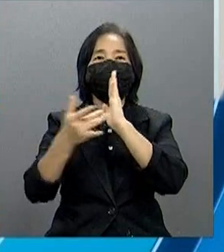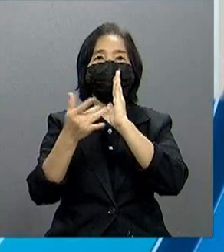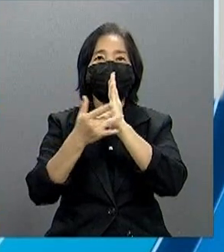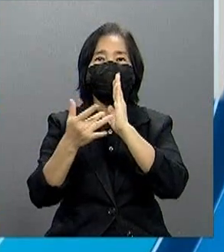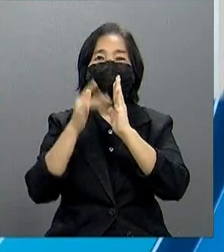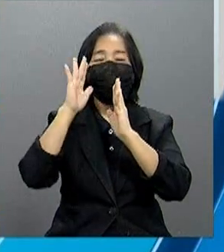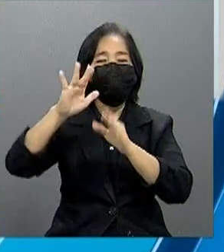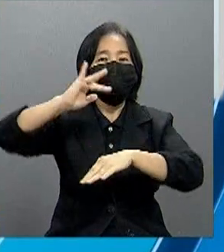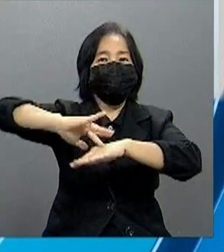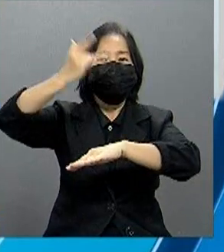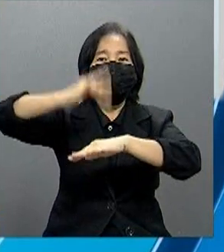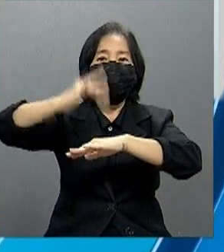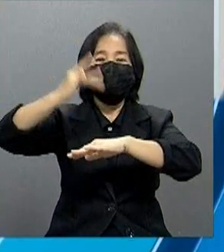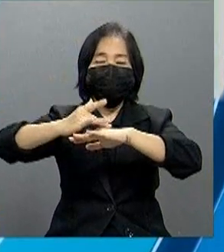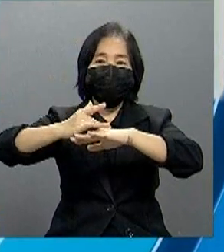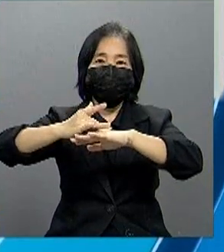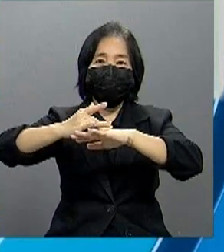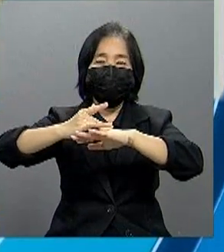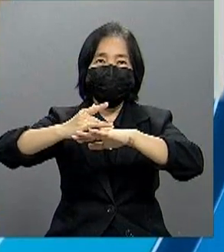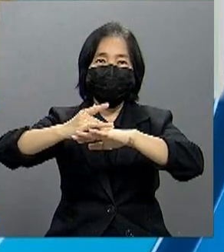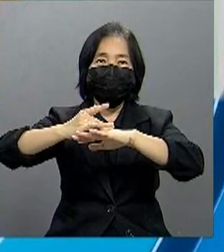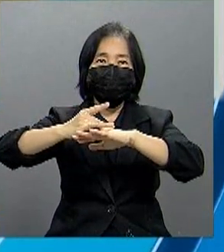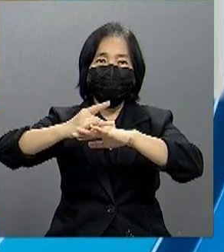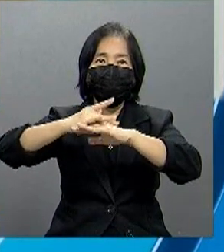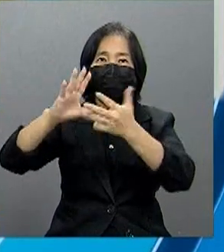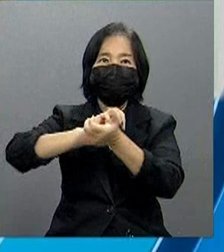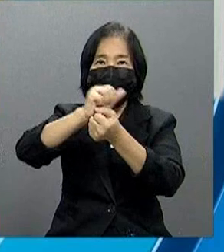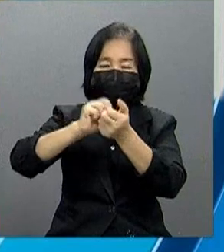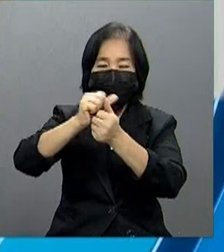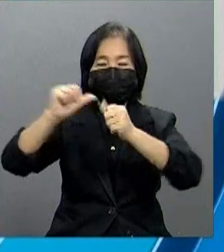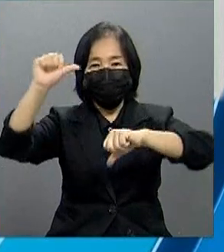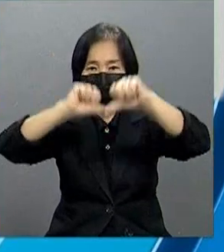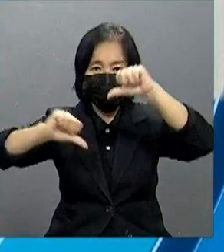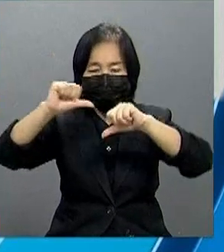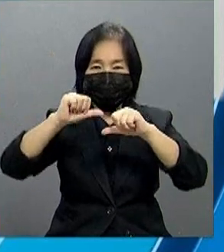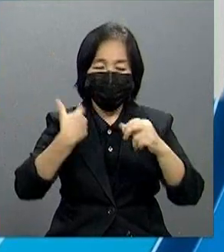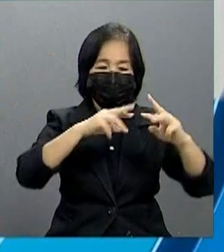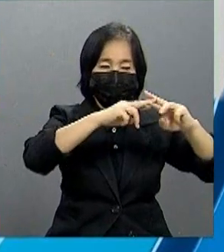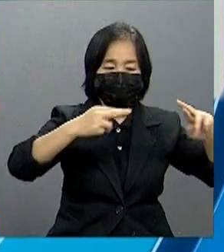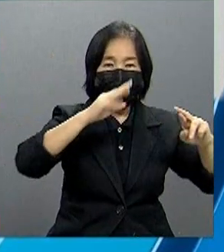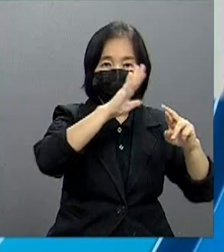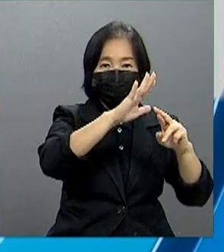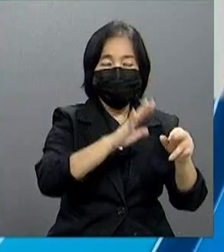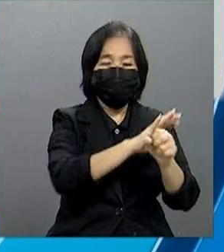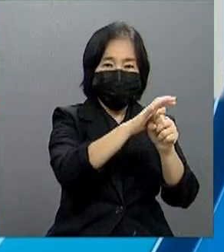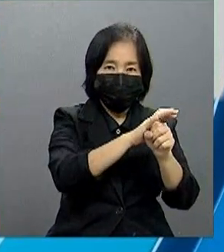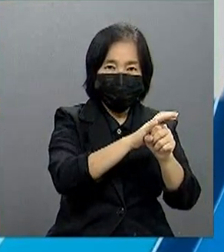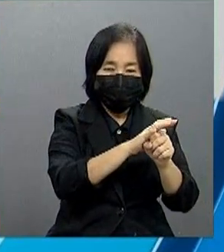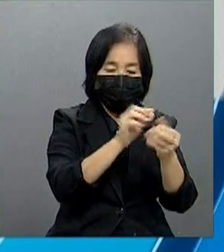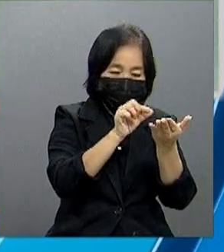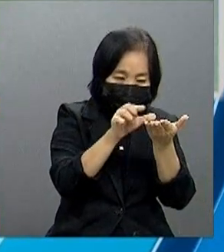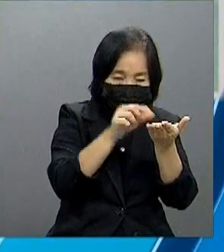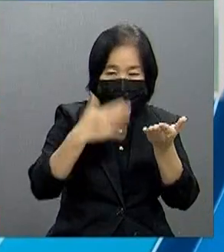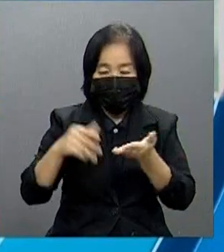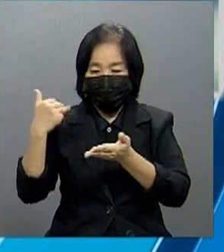การตัดต่อตำแหน่งของพันธุกรรมของตัวไวรัสโควิด-19 เข้าไปในแบ